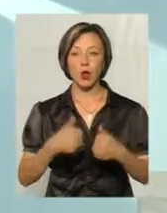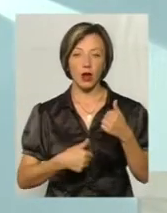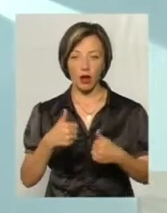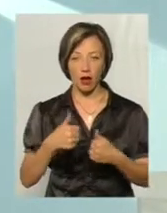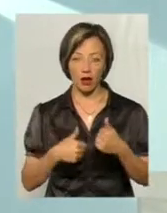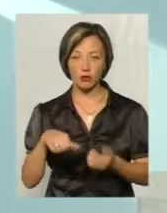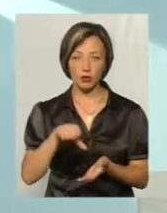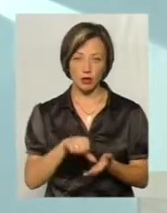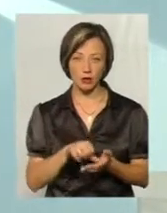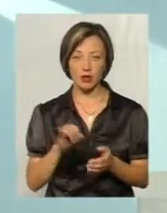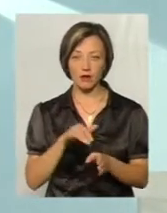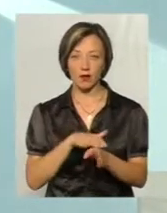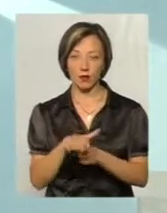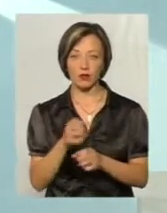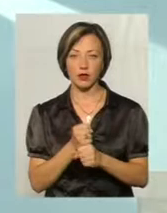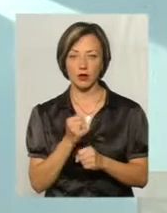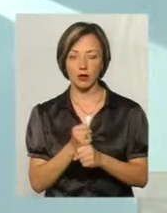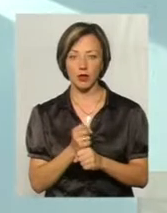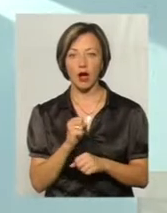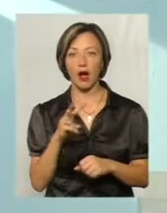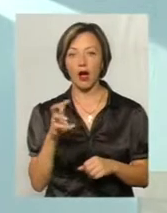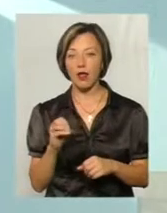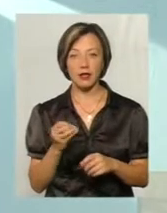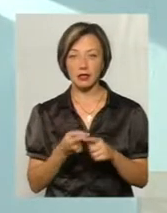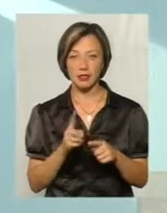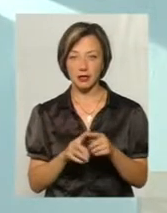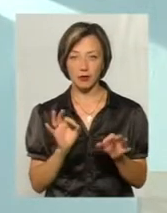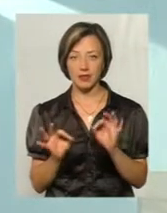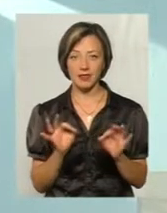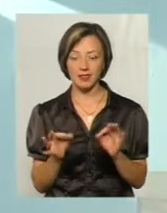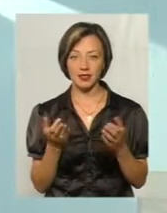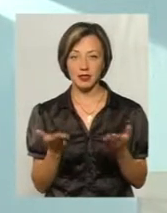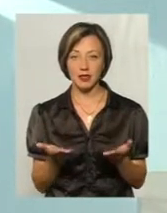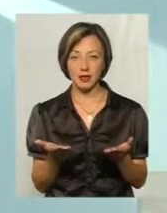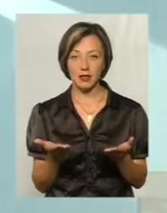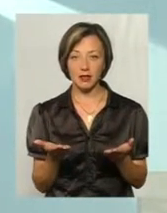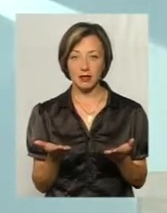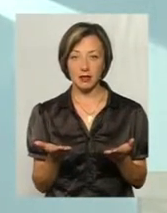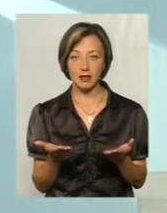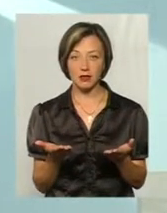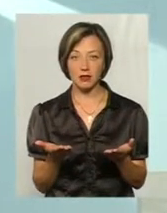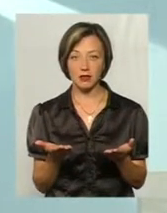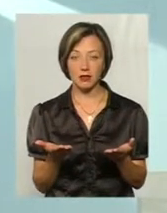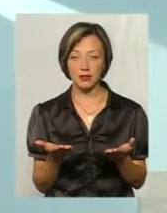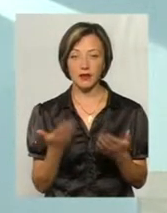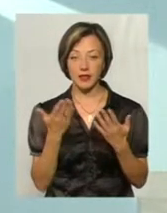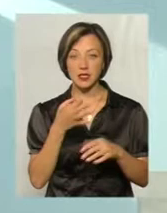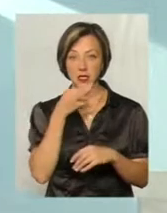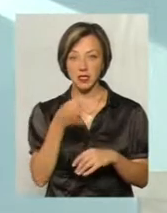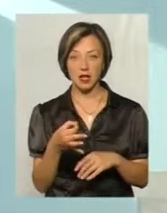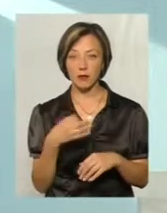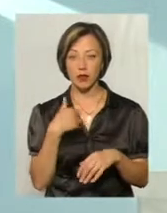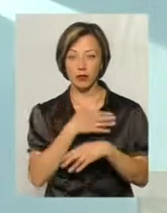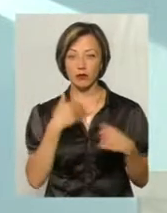торгах і виконувати роботи. Але це не об'єктивно, ви зараз сказали. Тобто ви зараз сказали, що ми їх